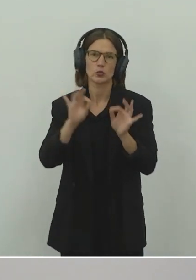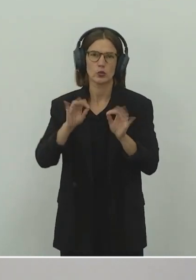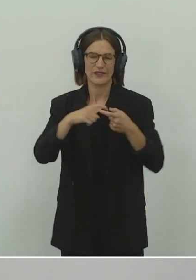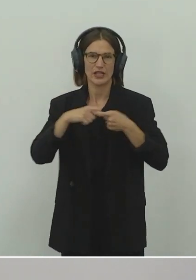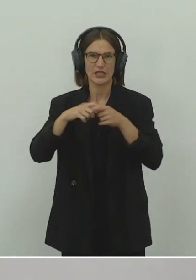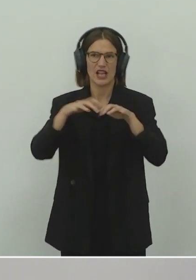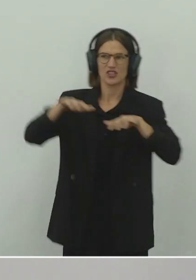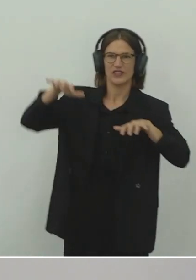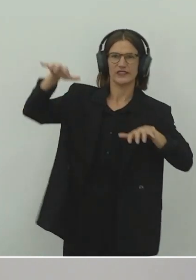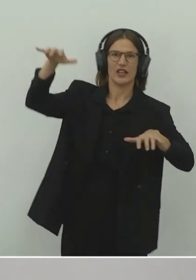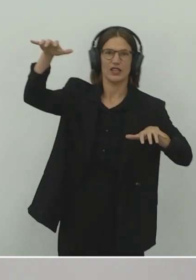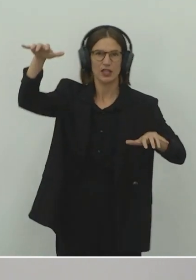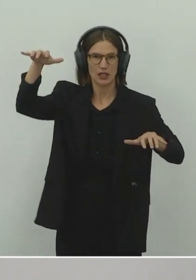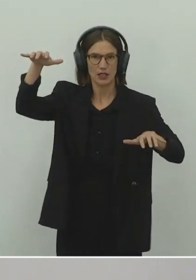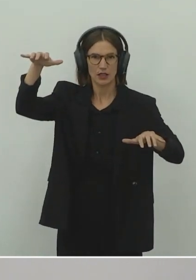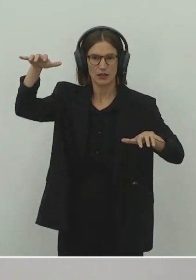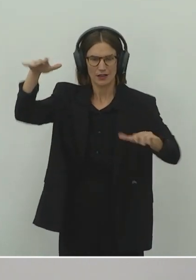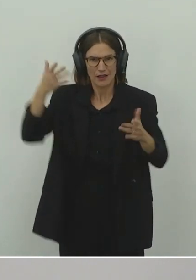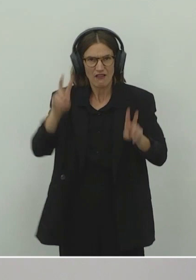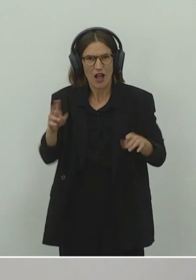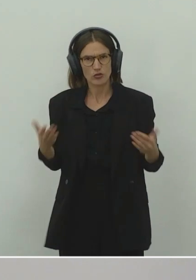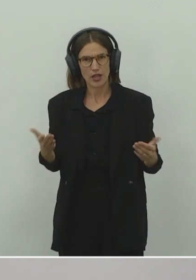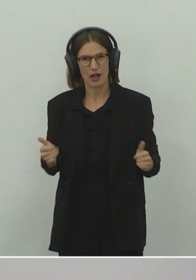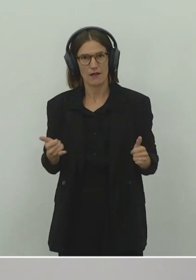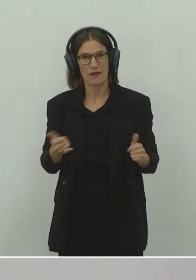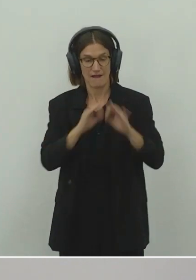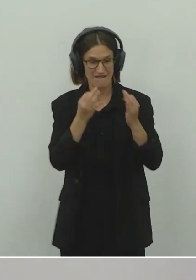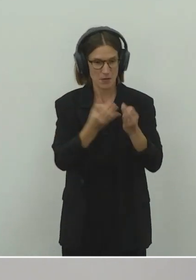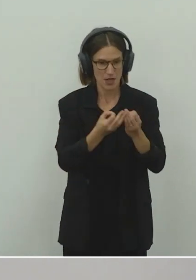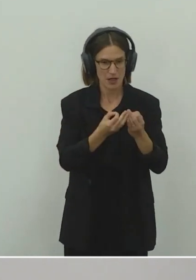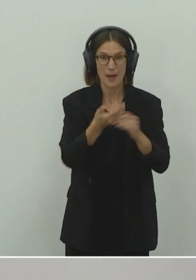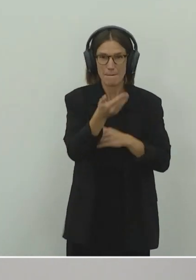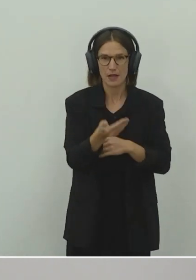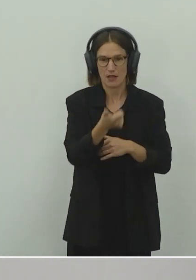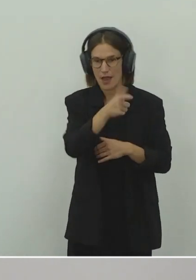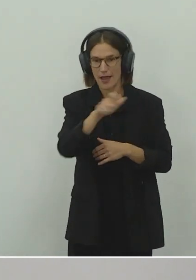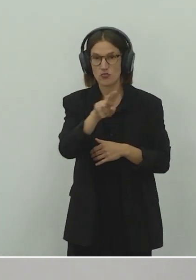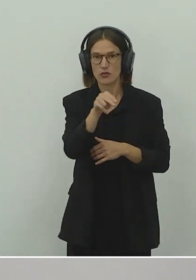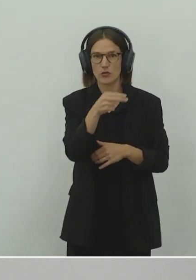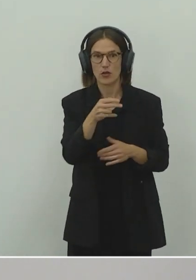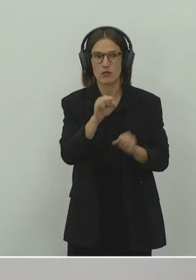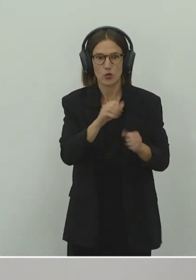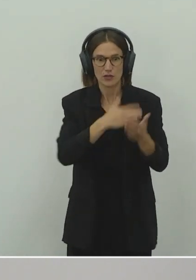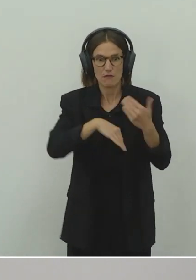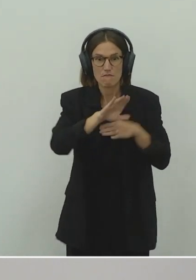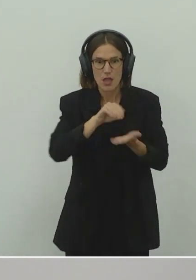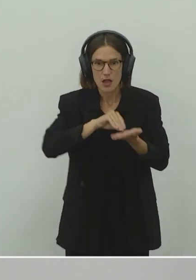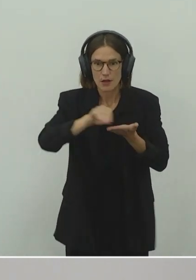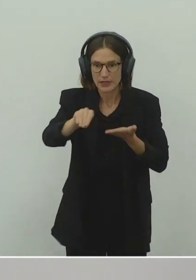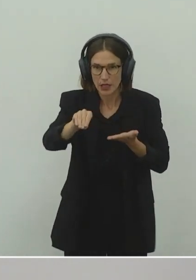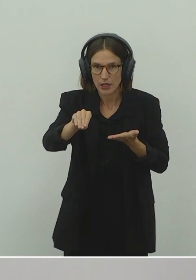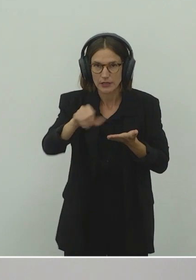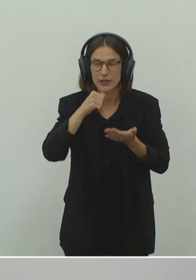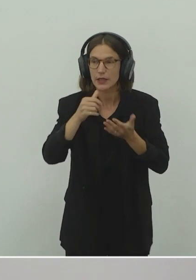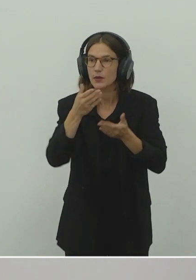Jeder Hunderter, den eine Familie für die Miete mehr zahlen muss, löst sich ja nicht in Luft auf, sondern der fließt